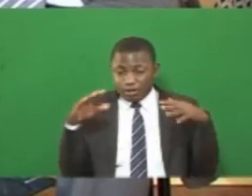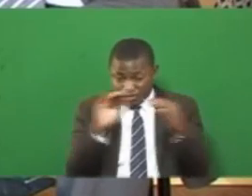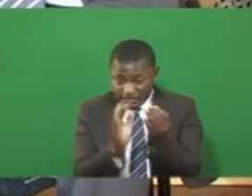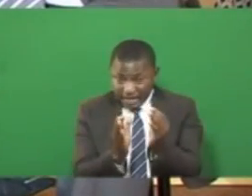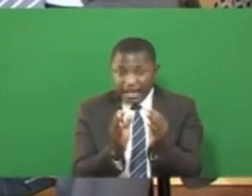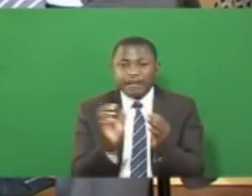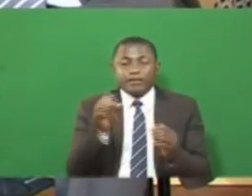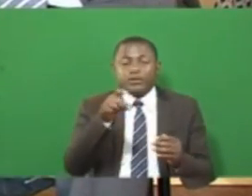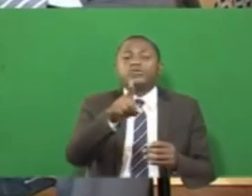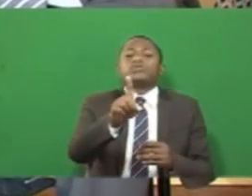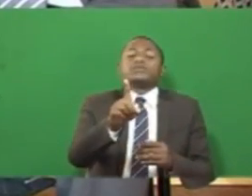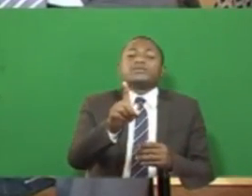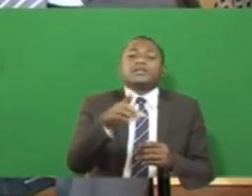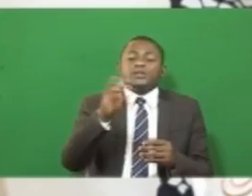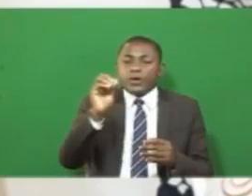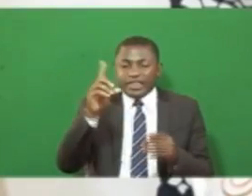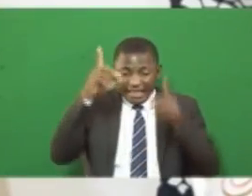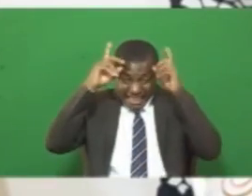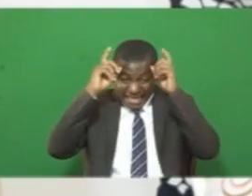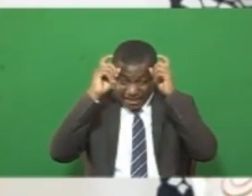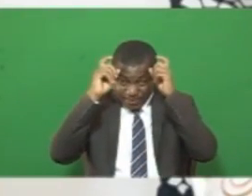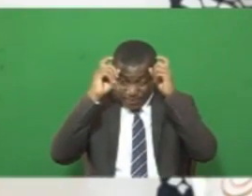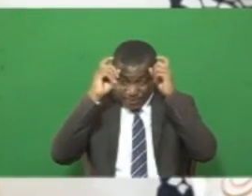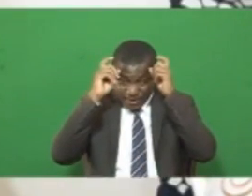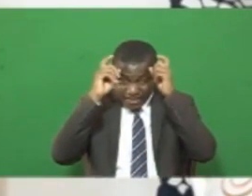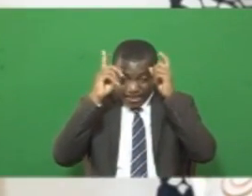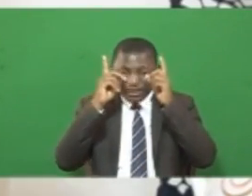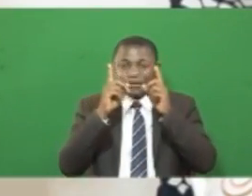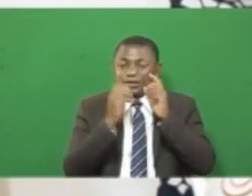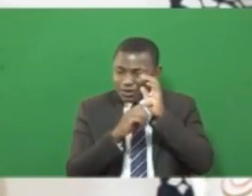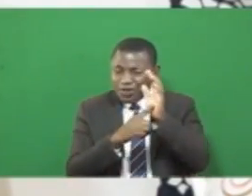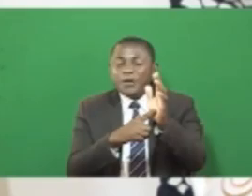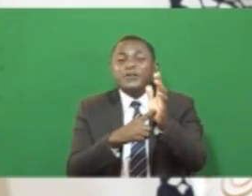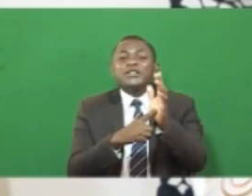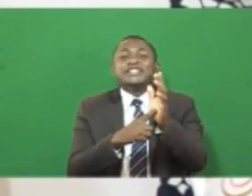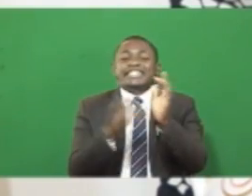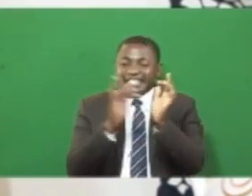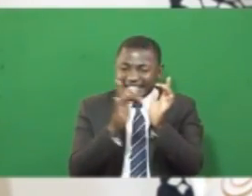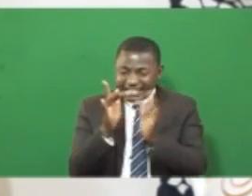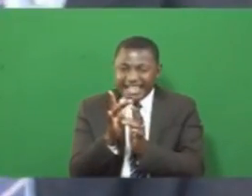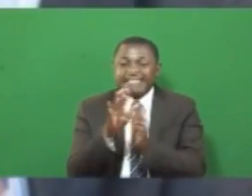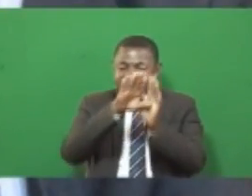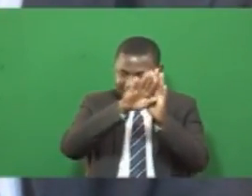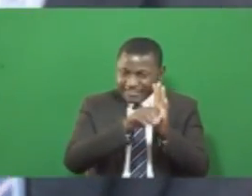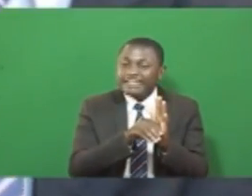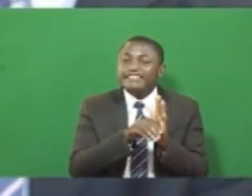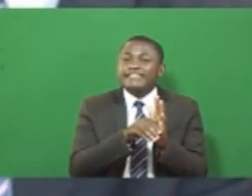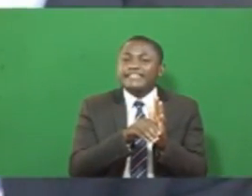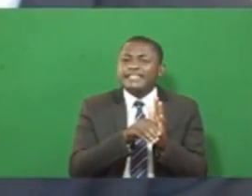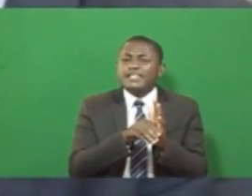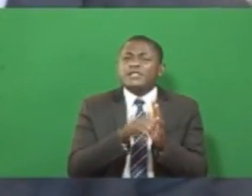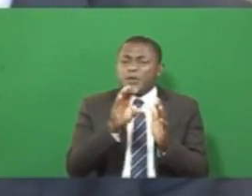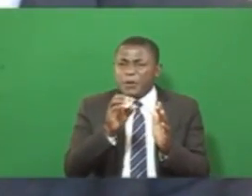verse rakaverengwa naSatani achiverengera Jesu. Jesu ndobva apindurawo nevhesi. Muri kuti here mufundisi Satani